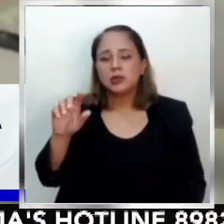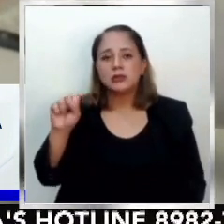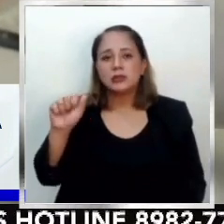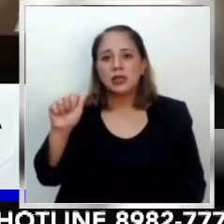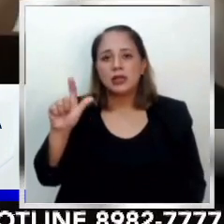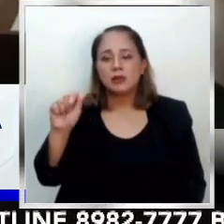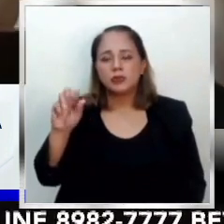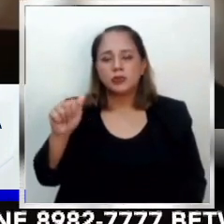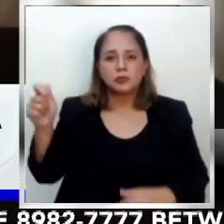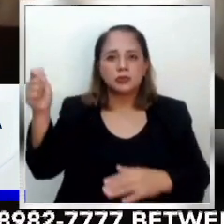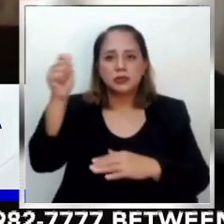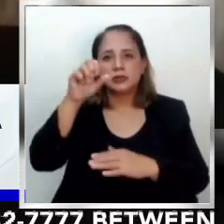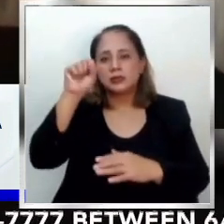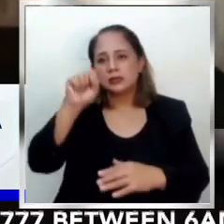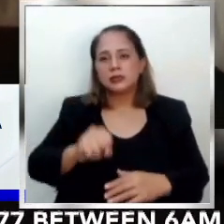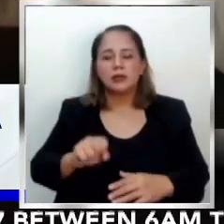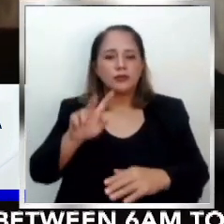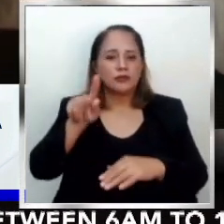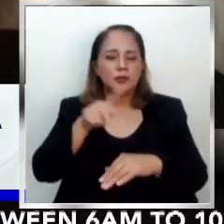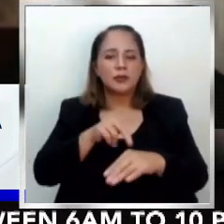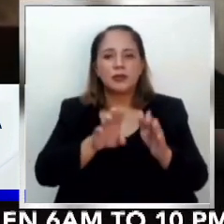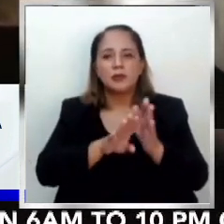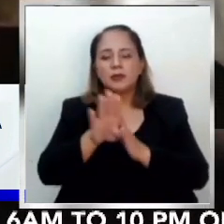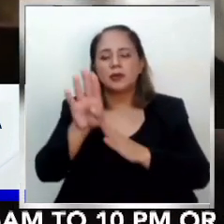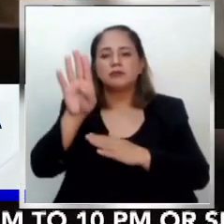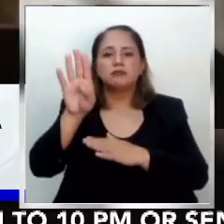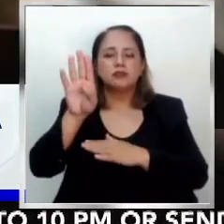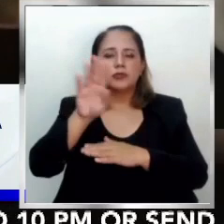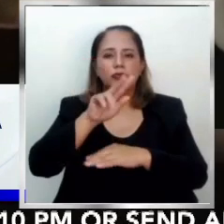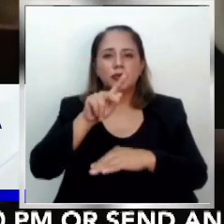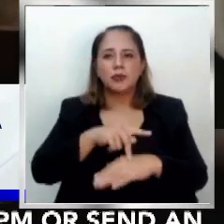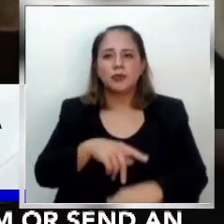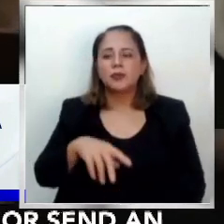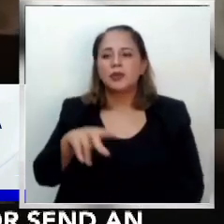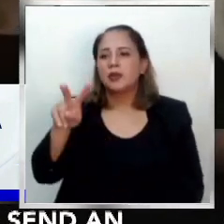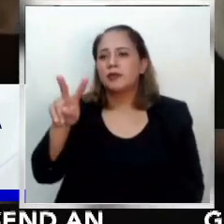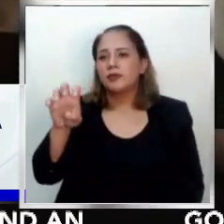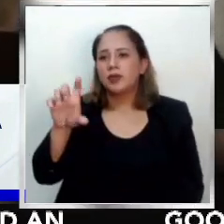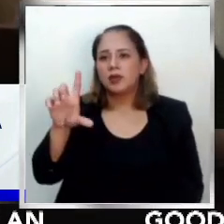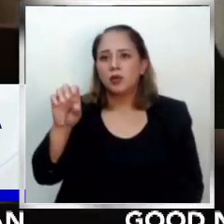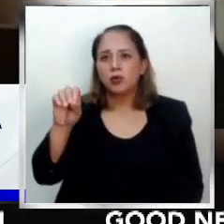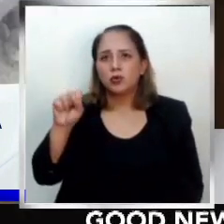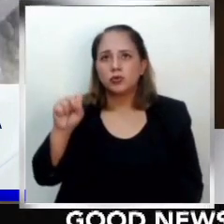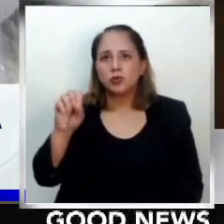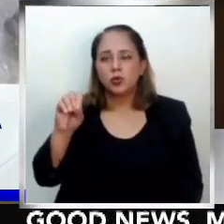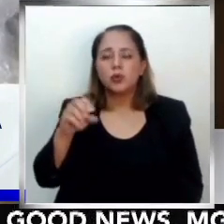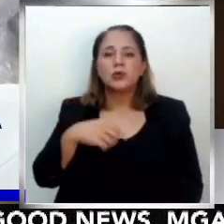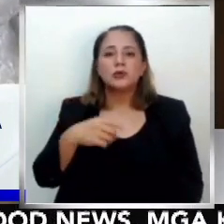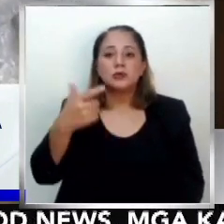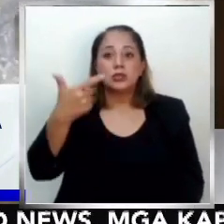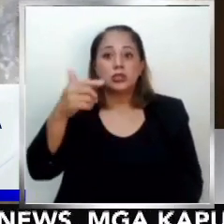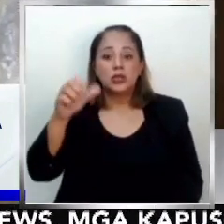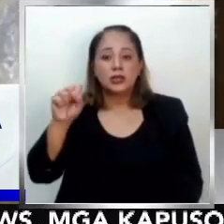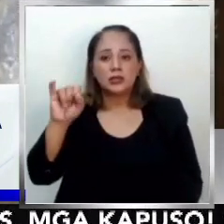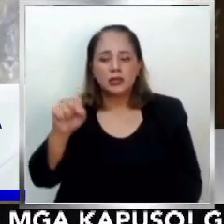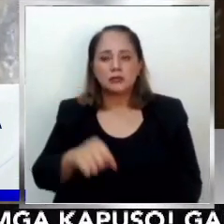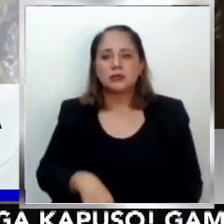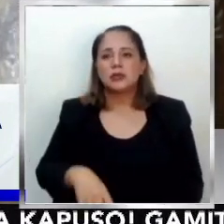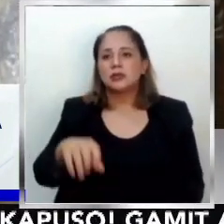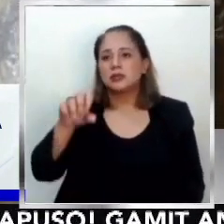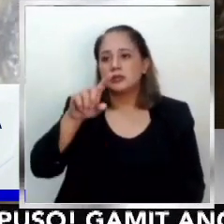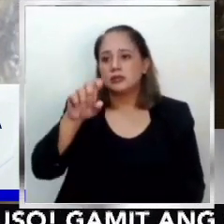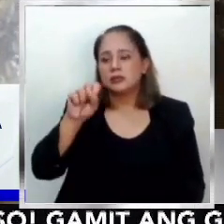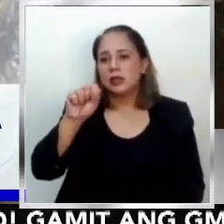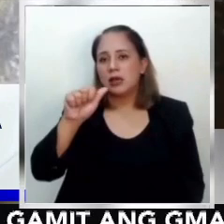Southern Philippine Development Authority, Jose Arnulfo Veloso na hahawak sa GSIS, Ramon Zagala na bagong commander